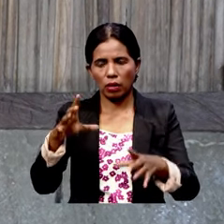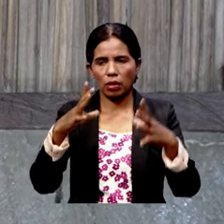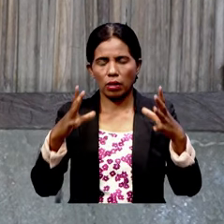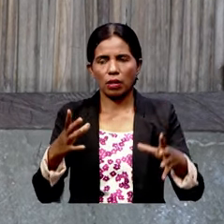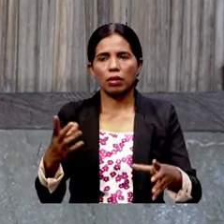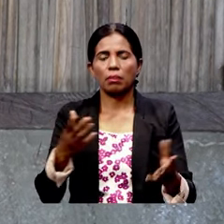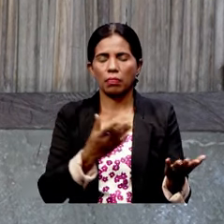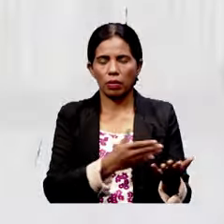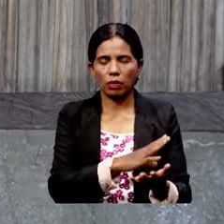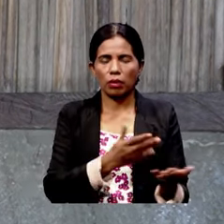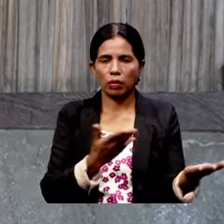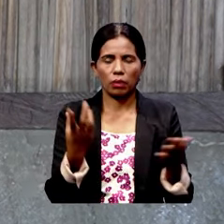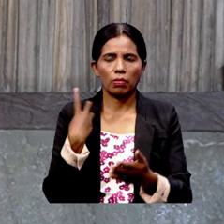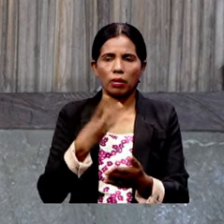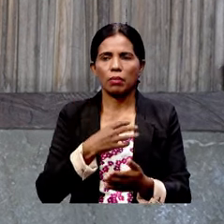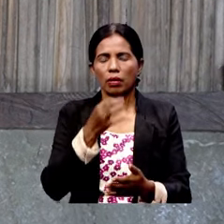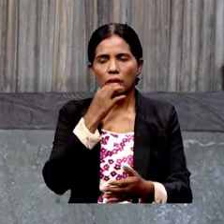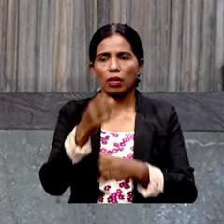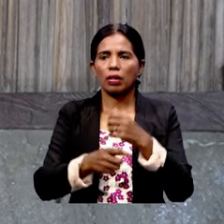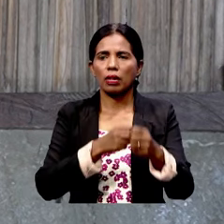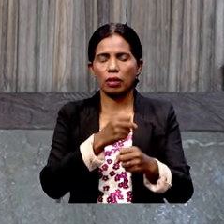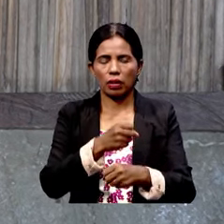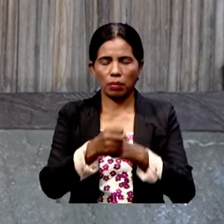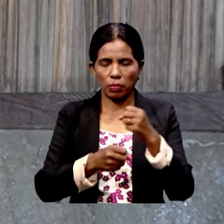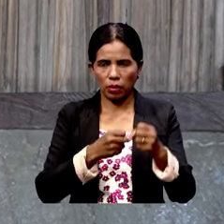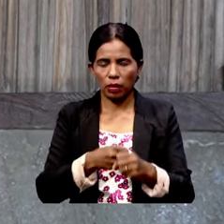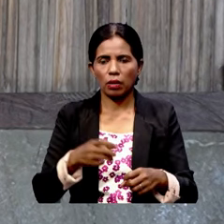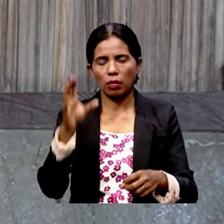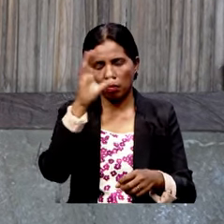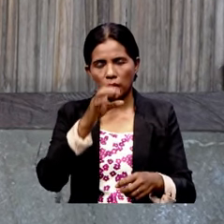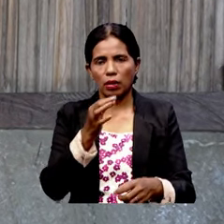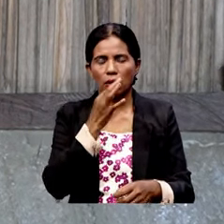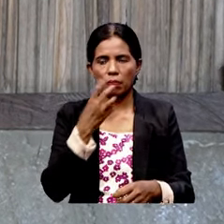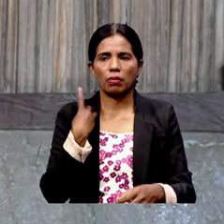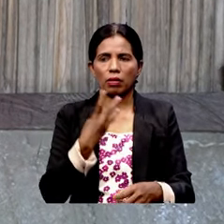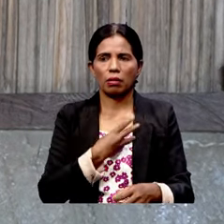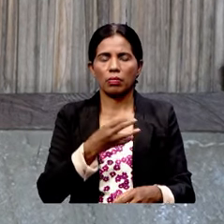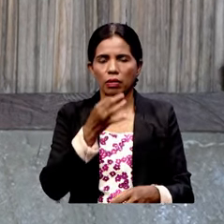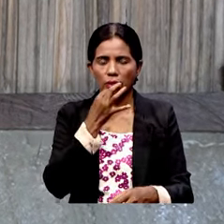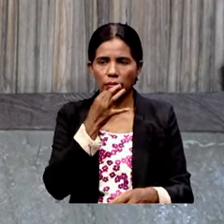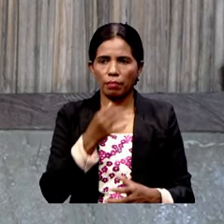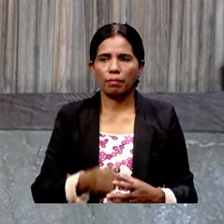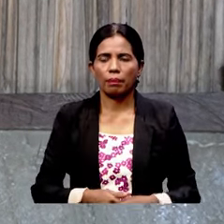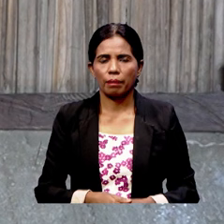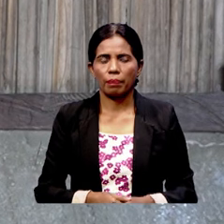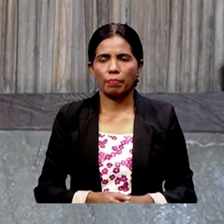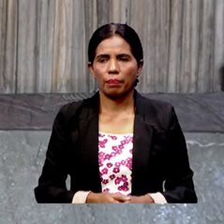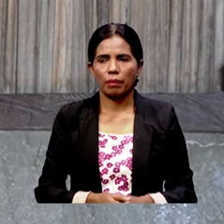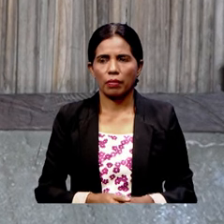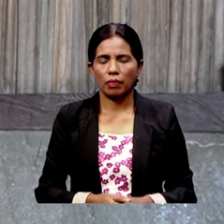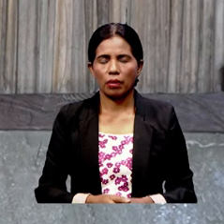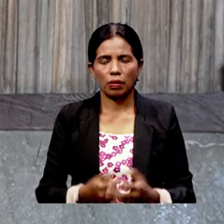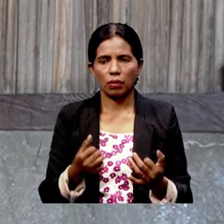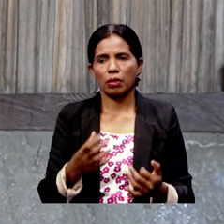han. E tina bat nema babu ka ham ami han. Deska sema toba hela sa